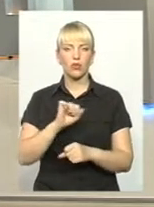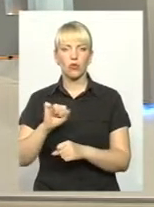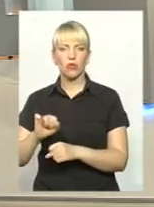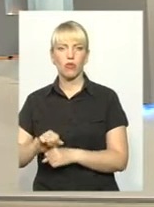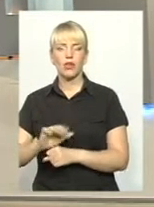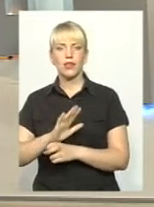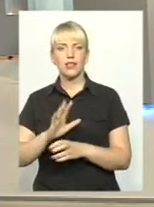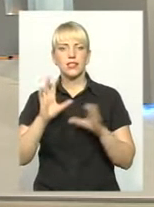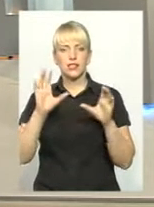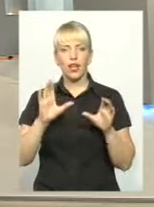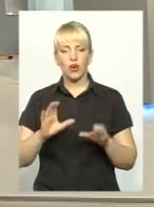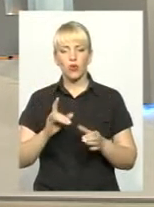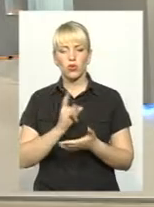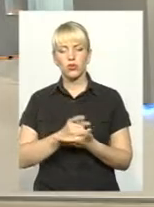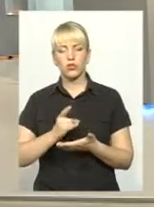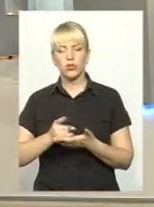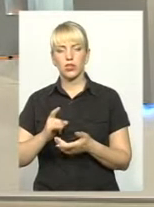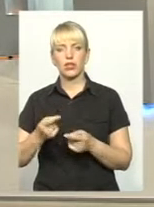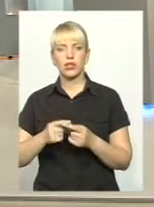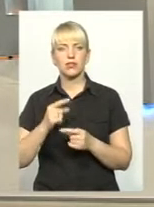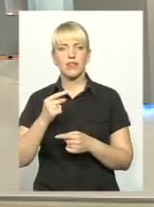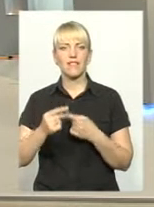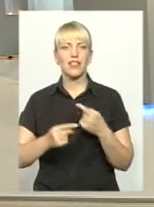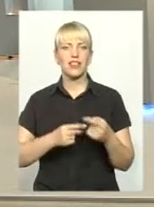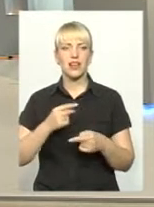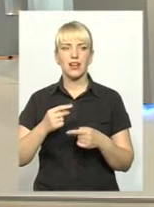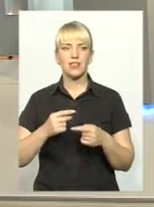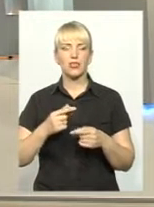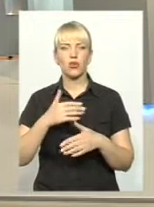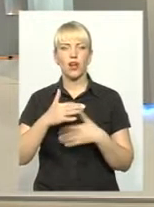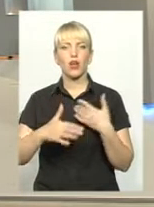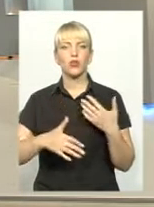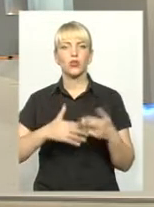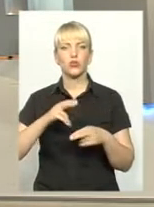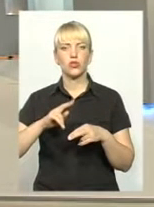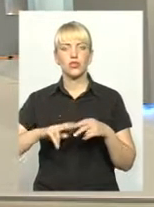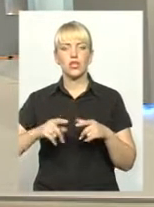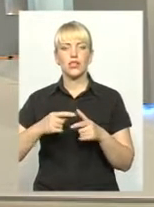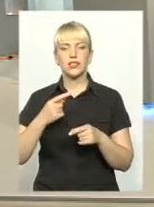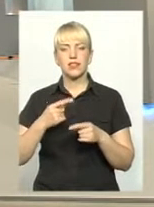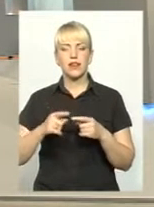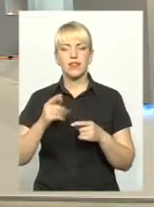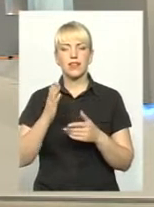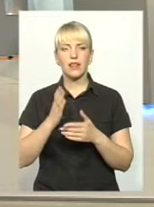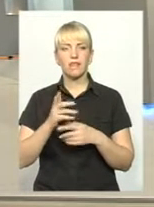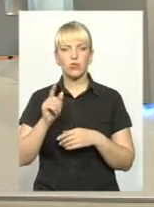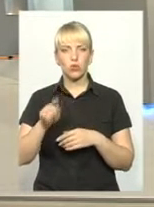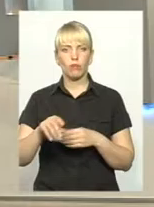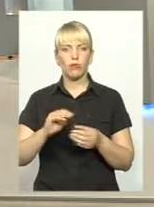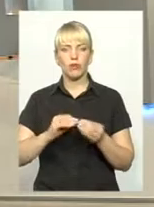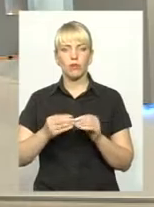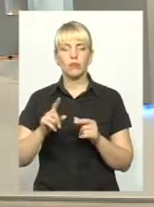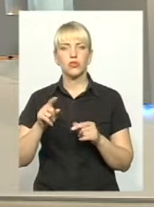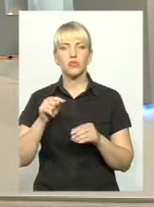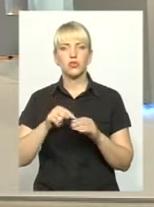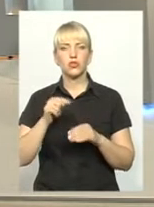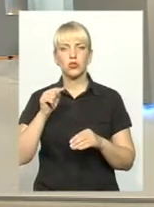все-таки наслідок хаотичної забудови Хмельницького. Та лише в цьому проблема. Чи відчуття безкарності тих, хто порушує